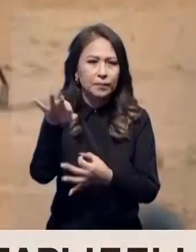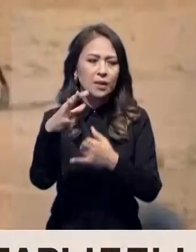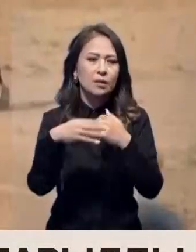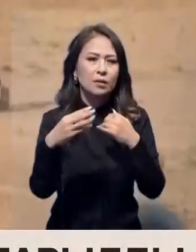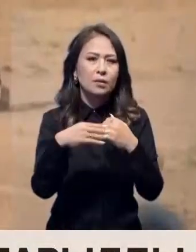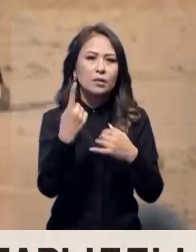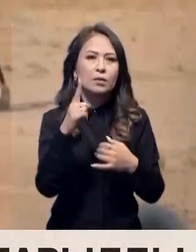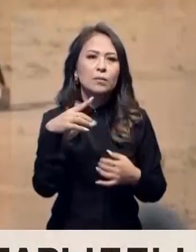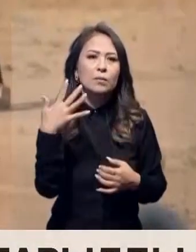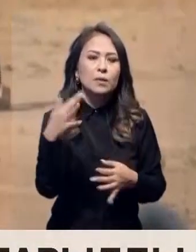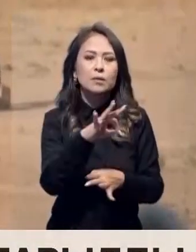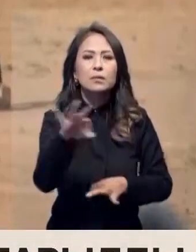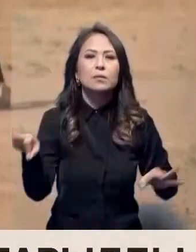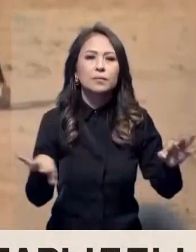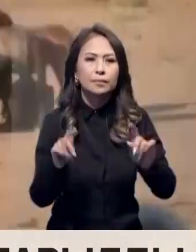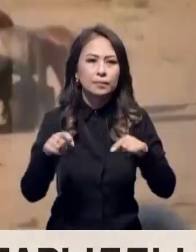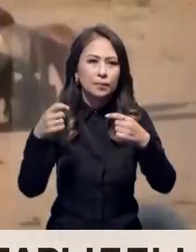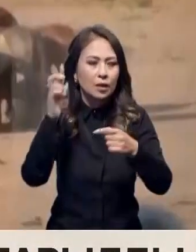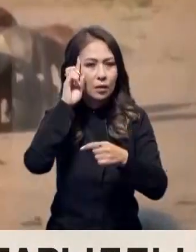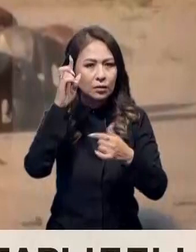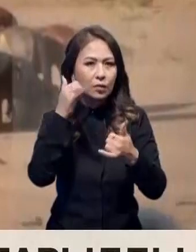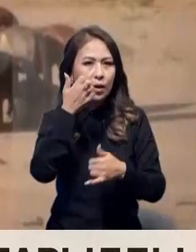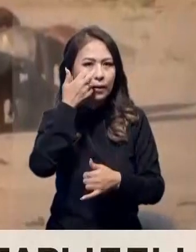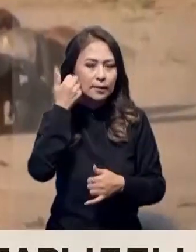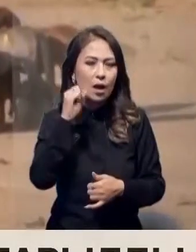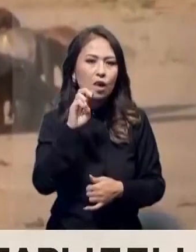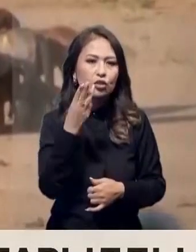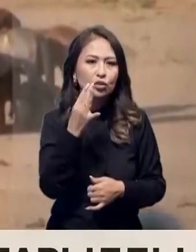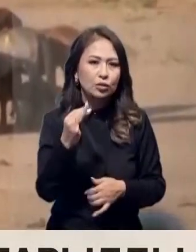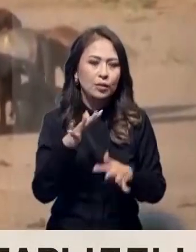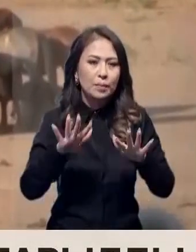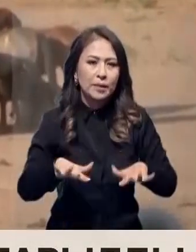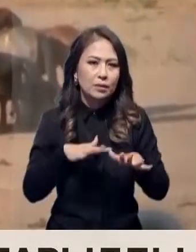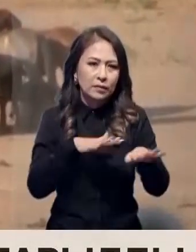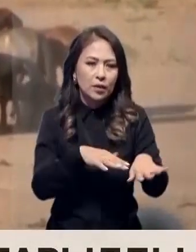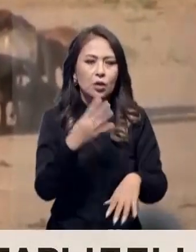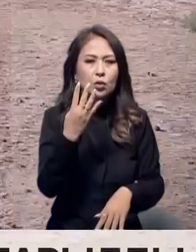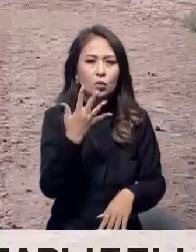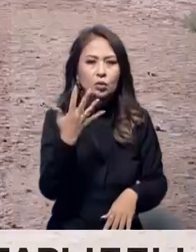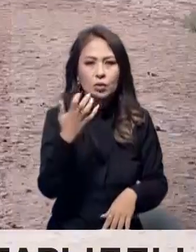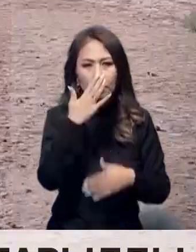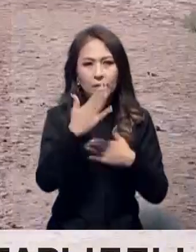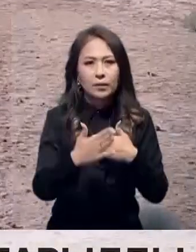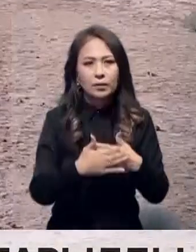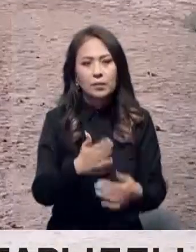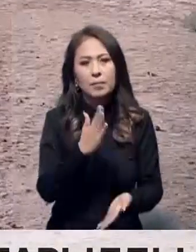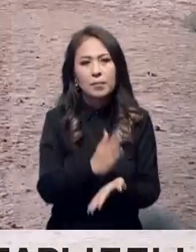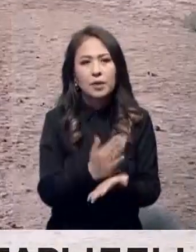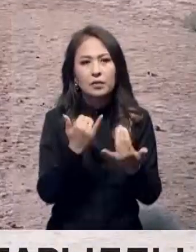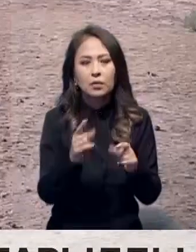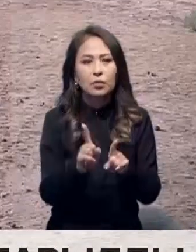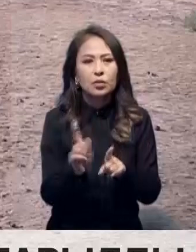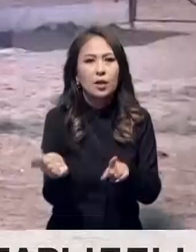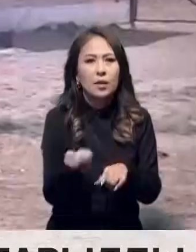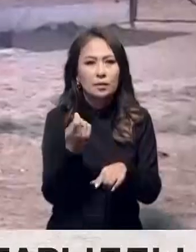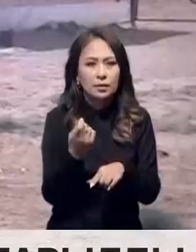гектар жер мемлекет меншігіне қайтарылды. Соның арқасында Ақшидегі жайылымдық жер көлемі 4,5 мың гектарға жетті. Бірақ ол да аздық